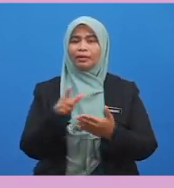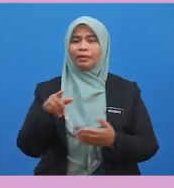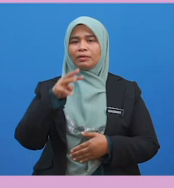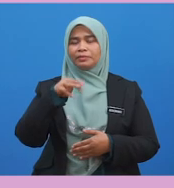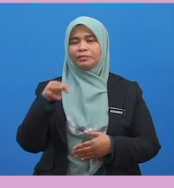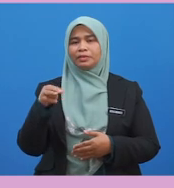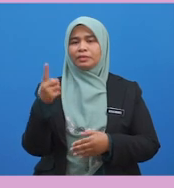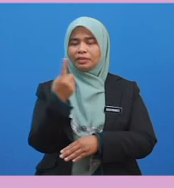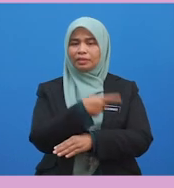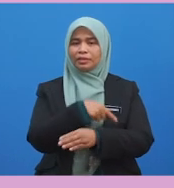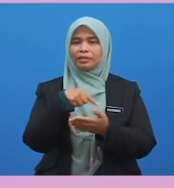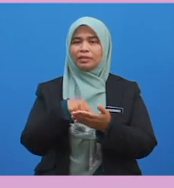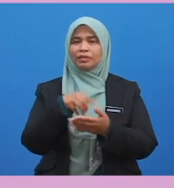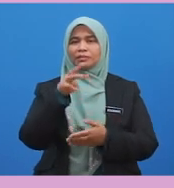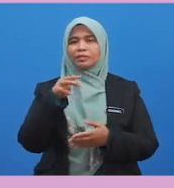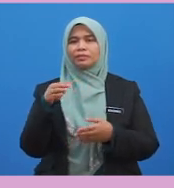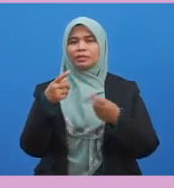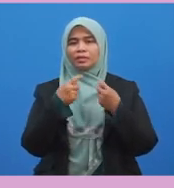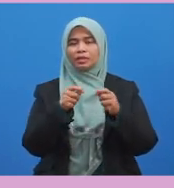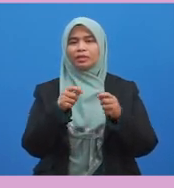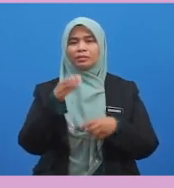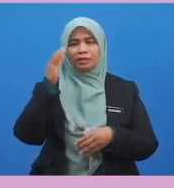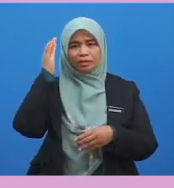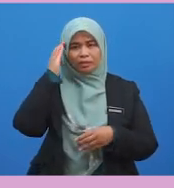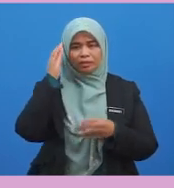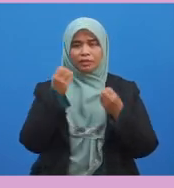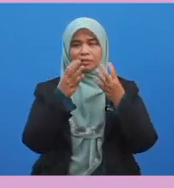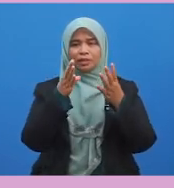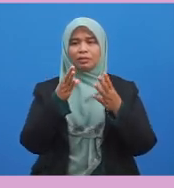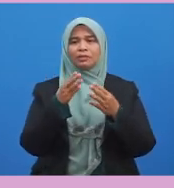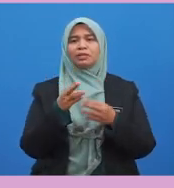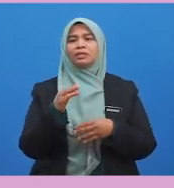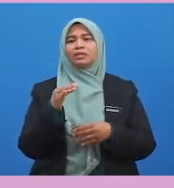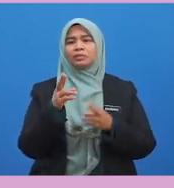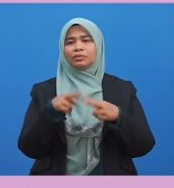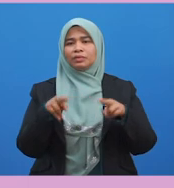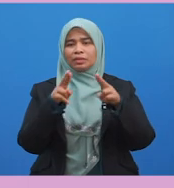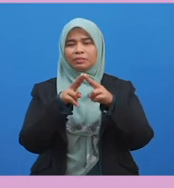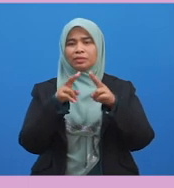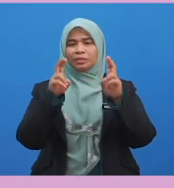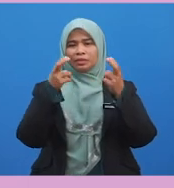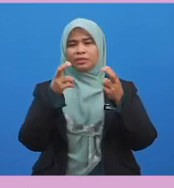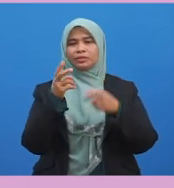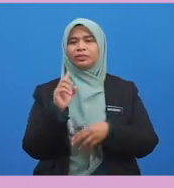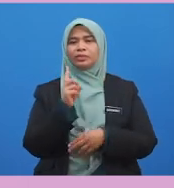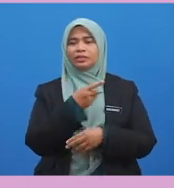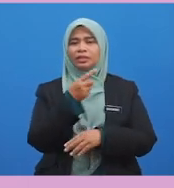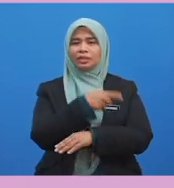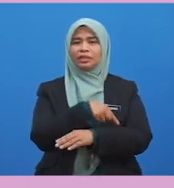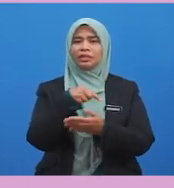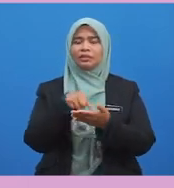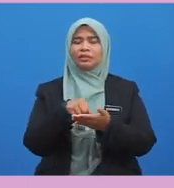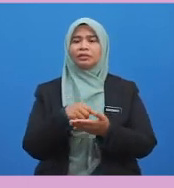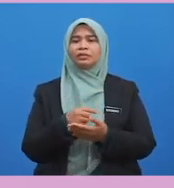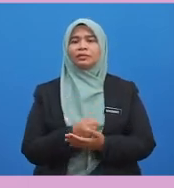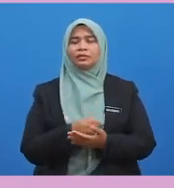Baiklah murid-murid, hari ini murid-murid telah pun mengetahui beberapa isi utama bagi tajuk kita